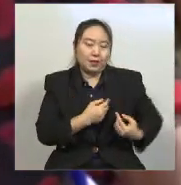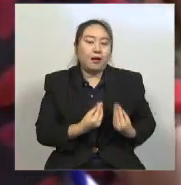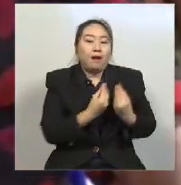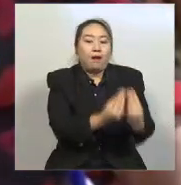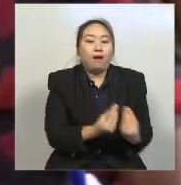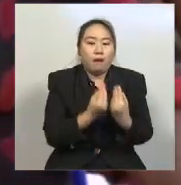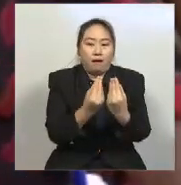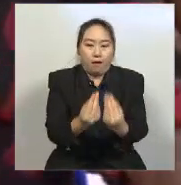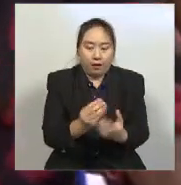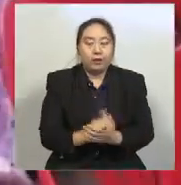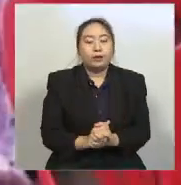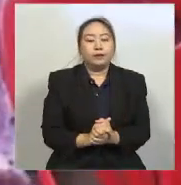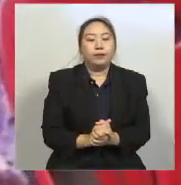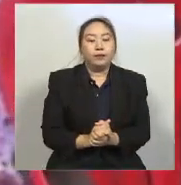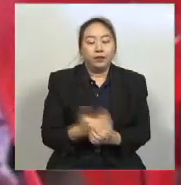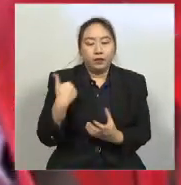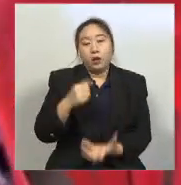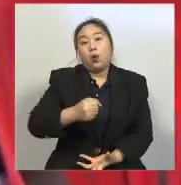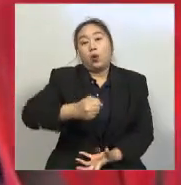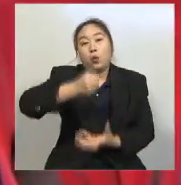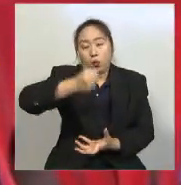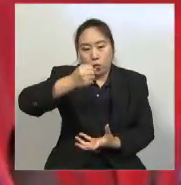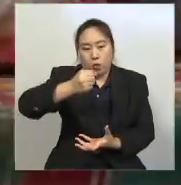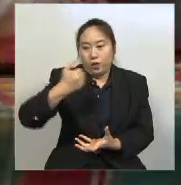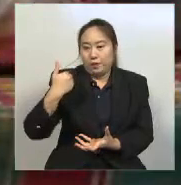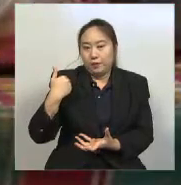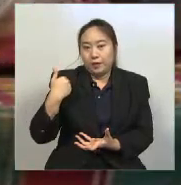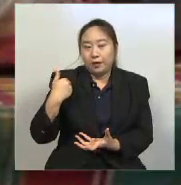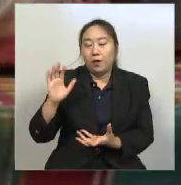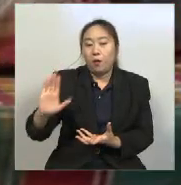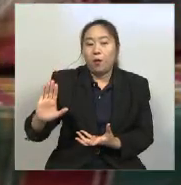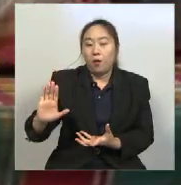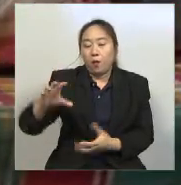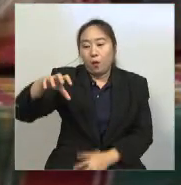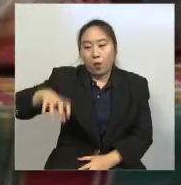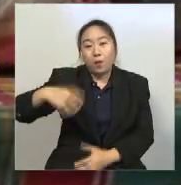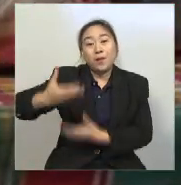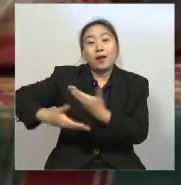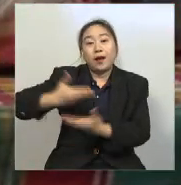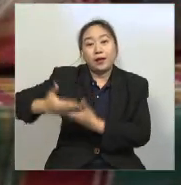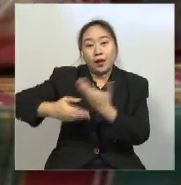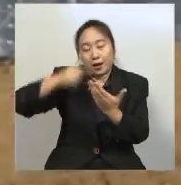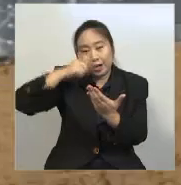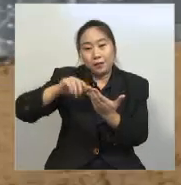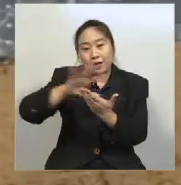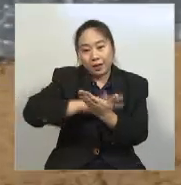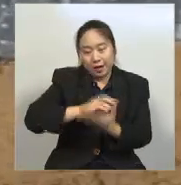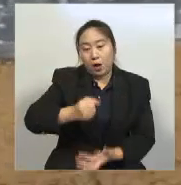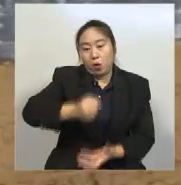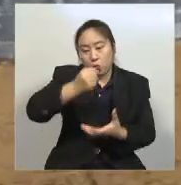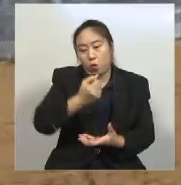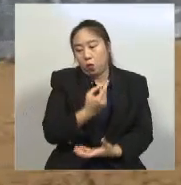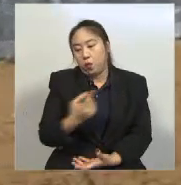านีค่ะพร้อมกับไปมอบถุงยางชีพที่ได้รับการสนับสนุนจากทางกรมการค้าภายในจำนวน 1,000 ถุ